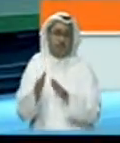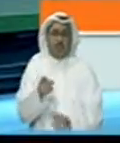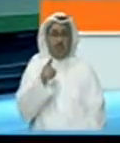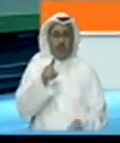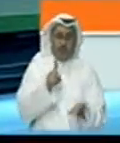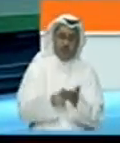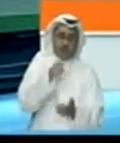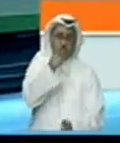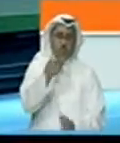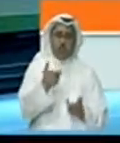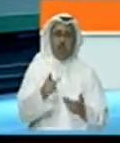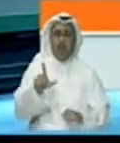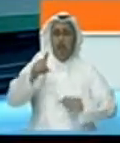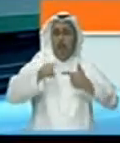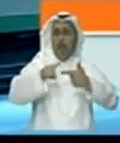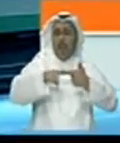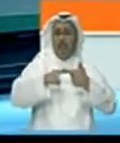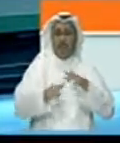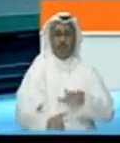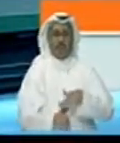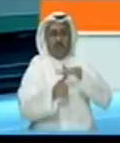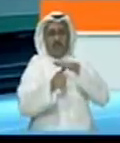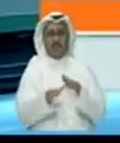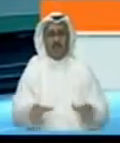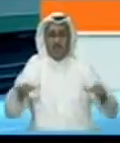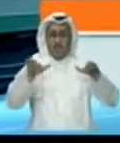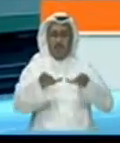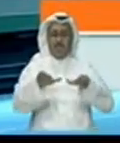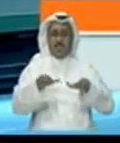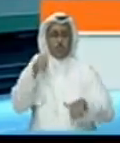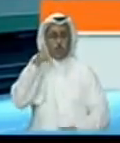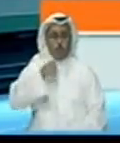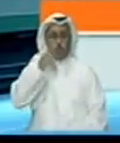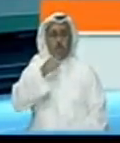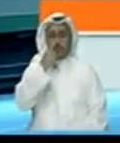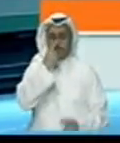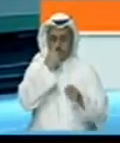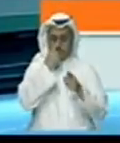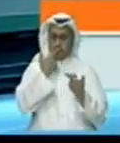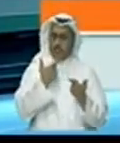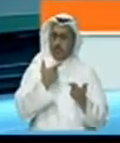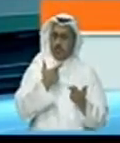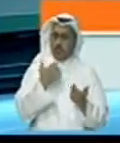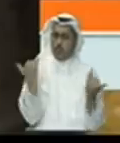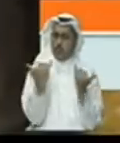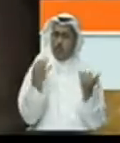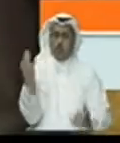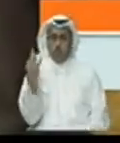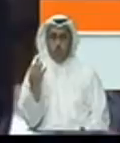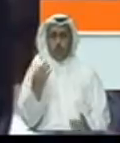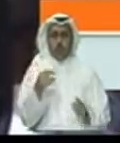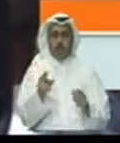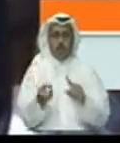شدد نائب رئيس المجلس العسكري الانتقالي في السودان محمد دقلو حمدتي على ضرورة تشكيل